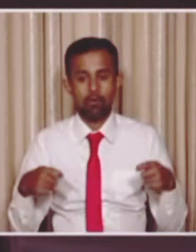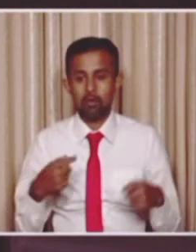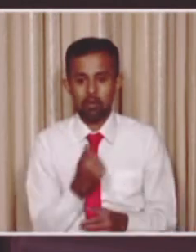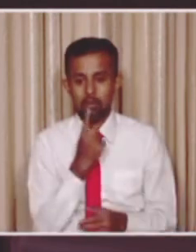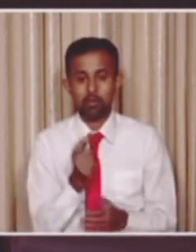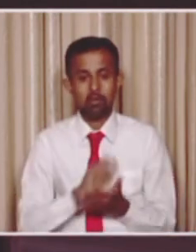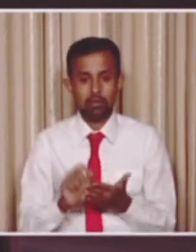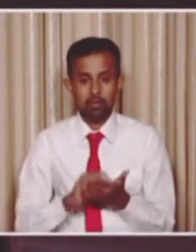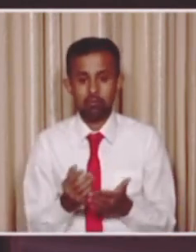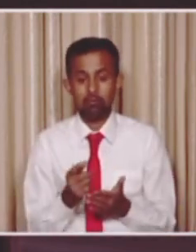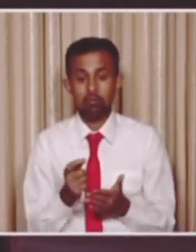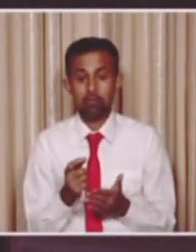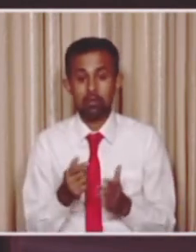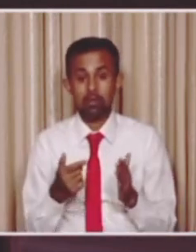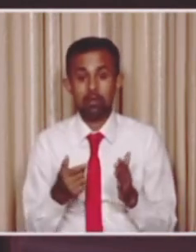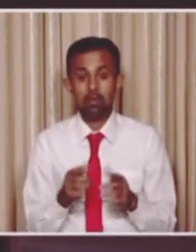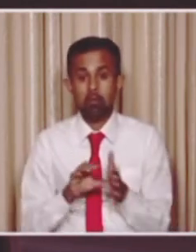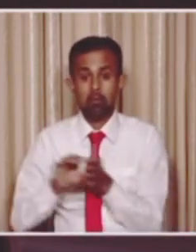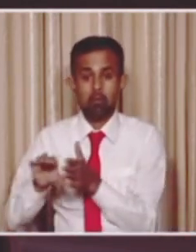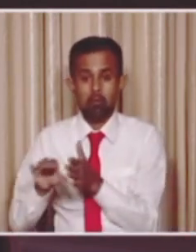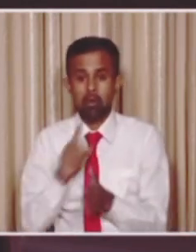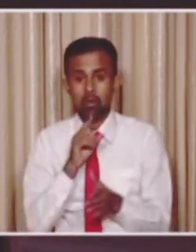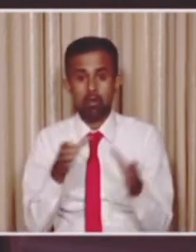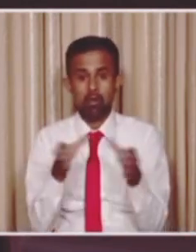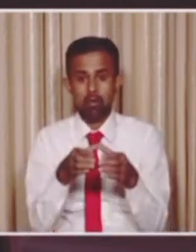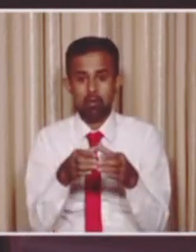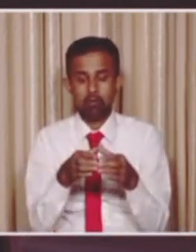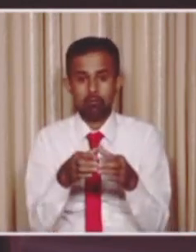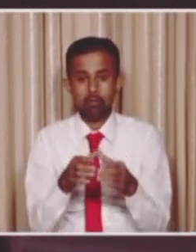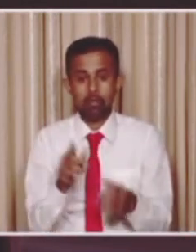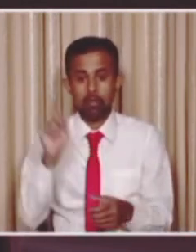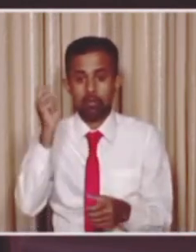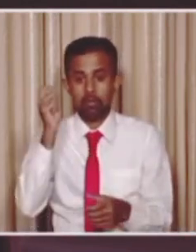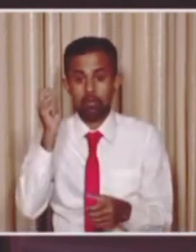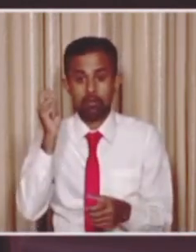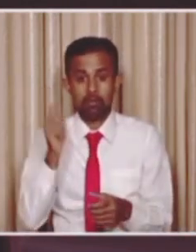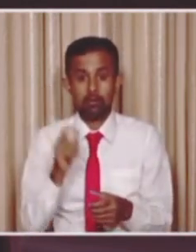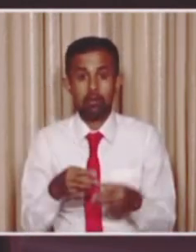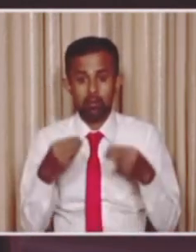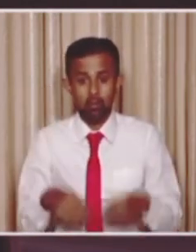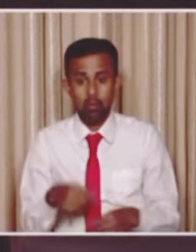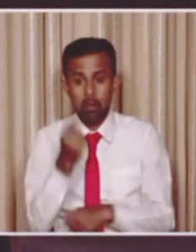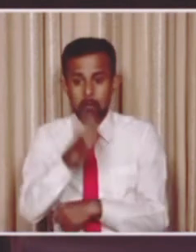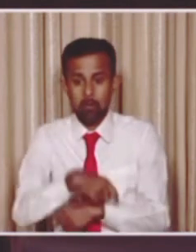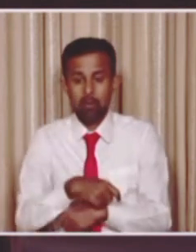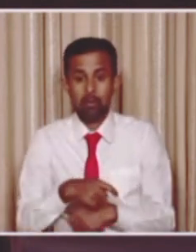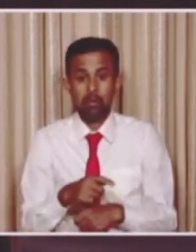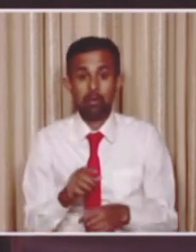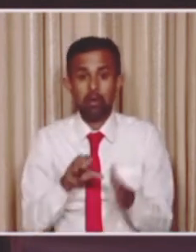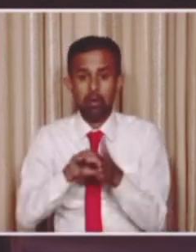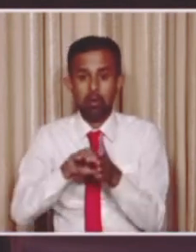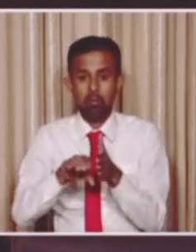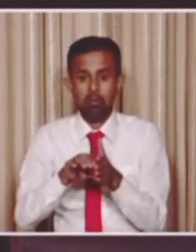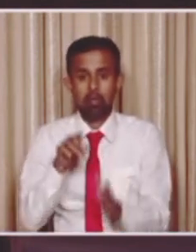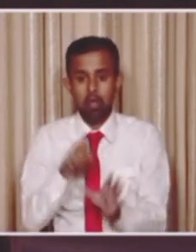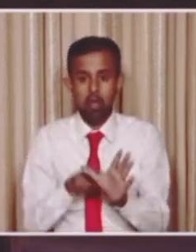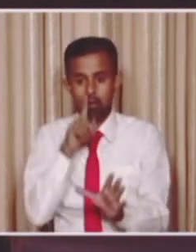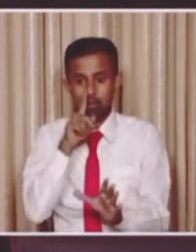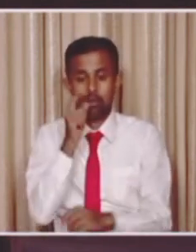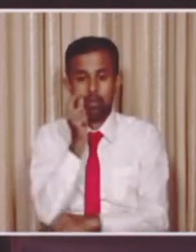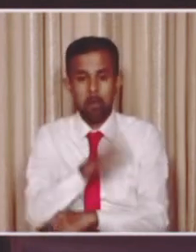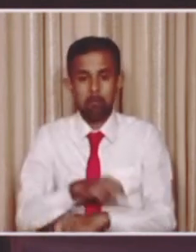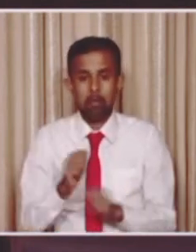නැහැ. ක්‍රොස් බෙටින් කියන්නේ කණ්ඩාය ඒ කියන්නේ දිනනවට ඔට්ටු අල්ලනවා නෙමෙයි පරාජය සැලසුම් කරලා අල්ලනවා. මේක අවුරුද්දක් විතර ප්ලෑන් කරන